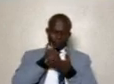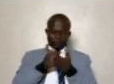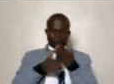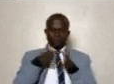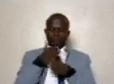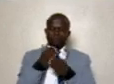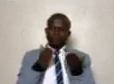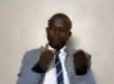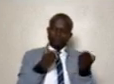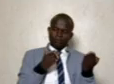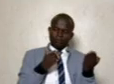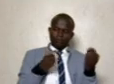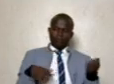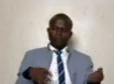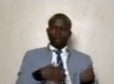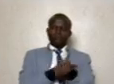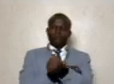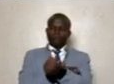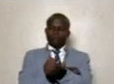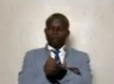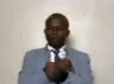kubaka ubushobozi